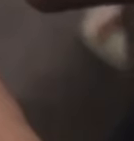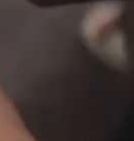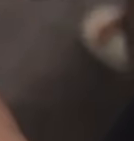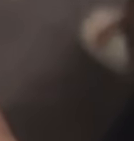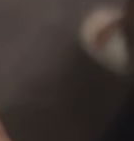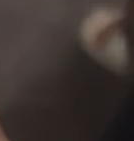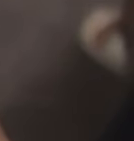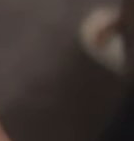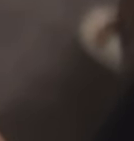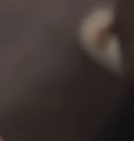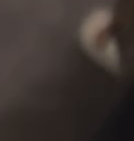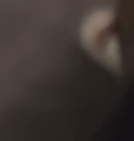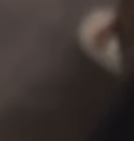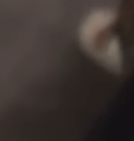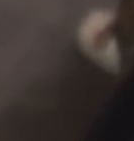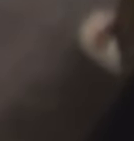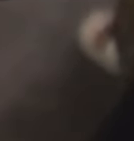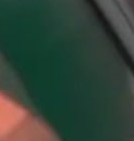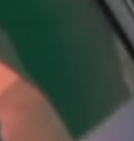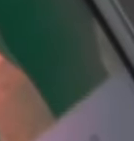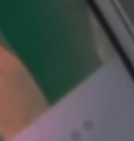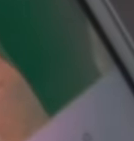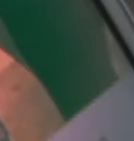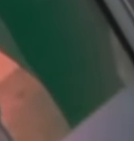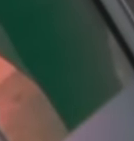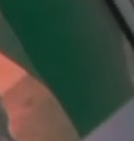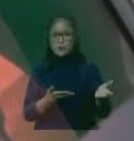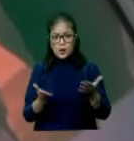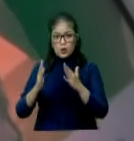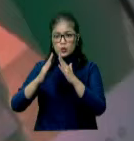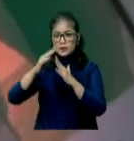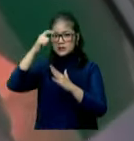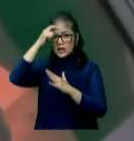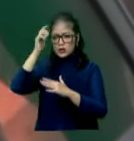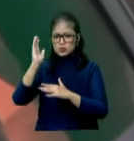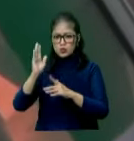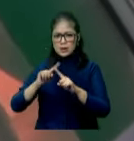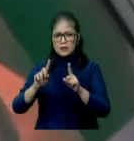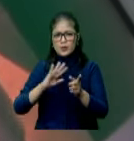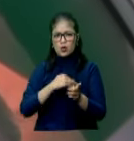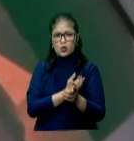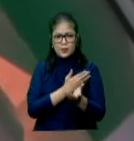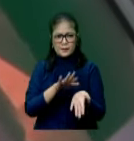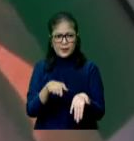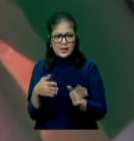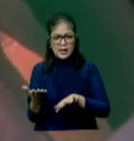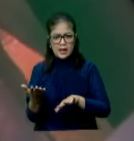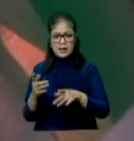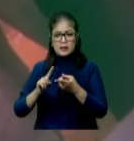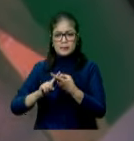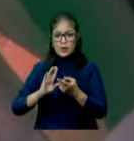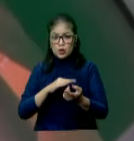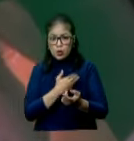keduanya terpental ke jalan. Meski sempat dilarikan ke rumah sakit, namun nyawa korban tak tertolong, sementara rekan korban